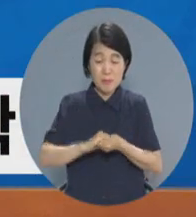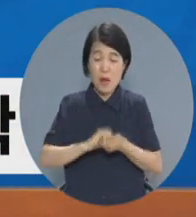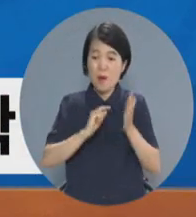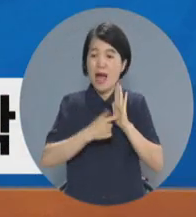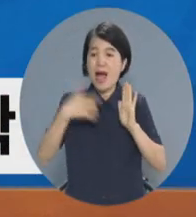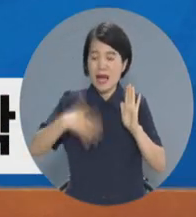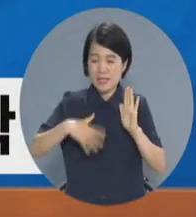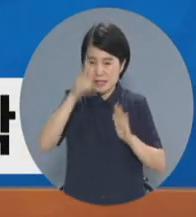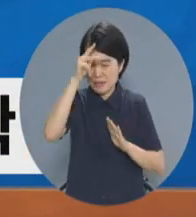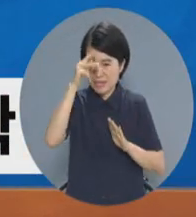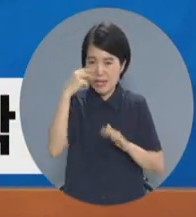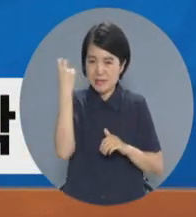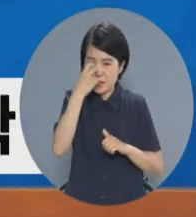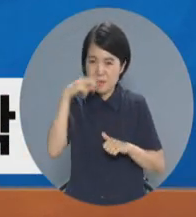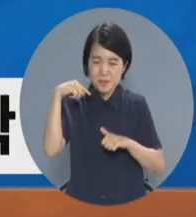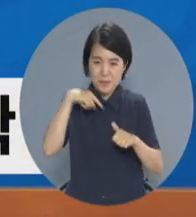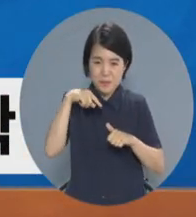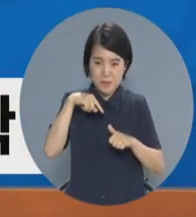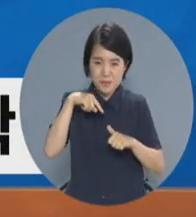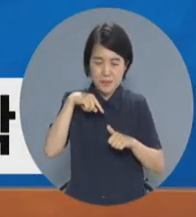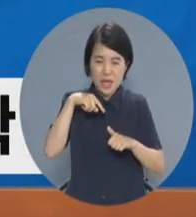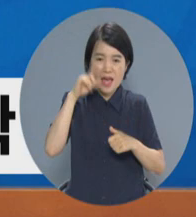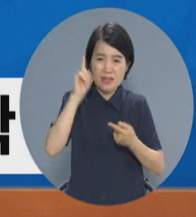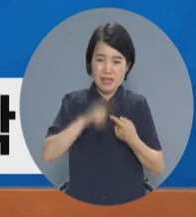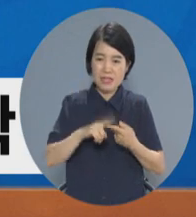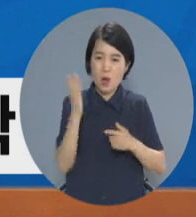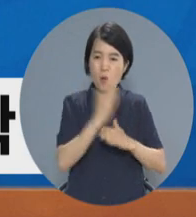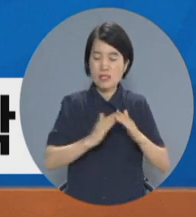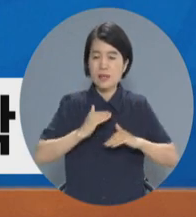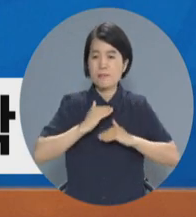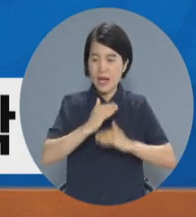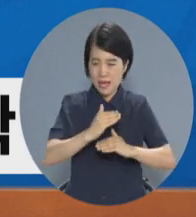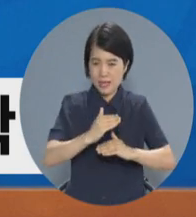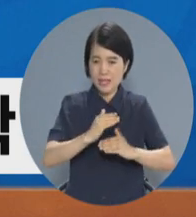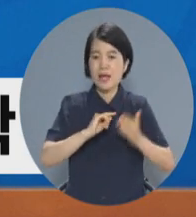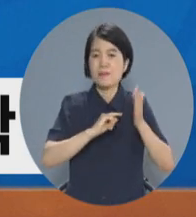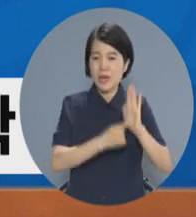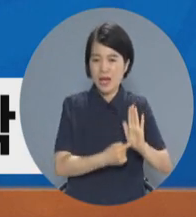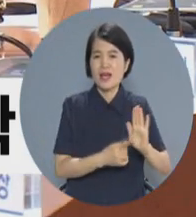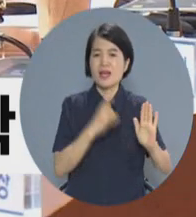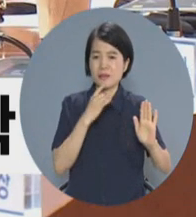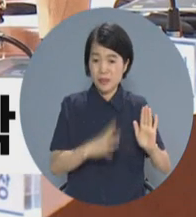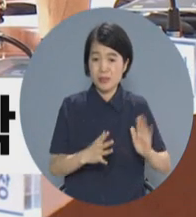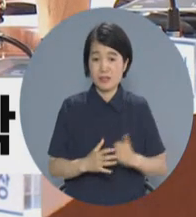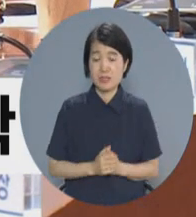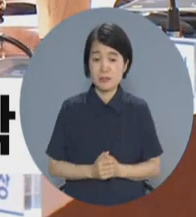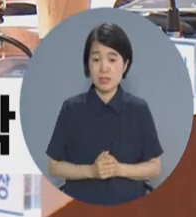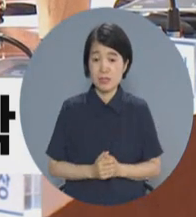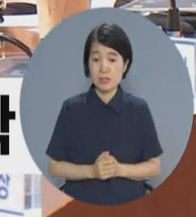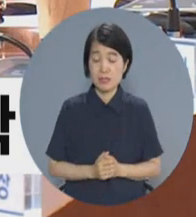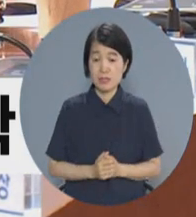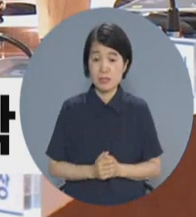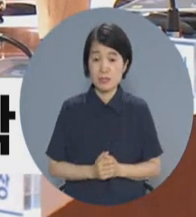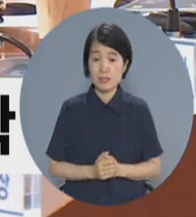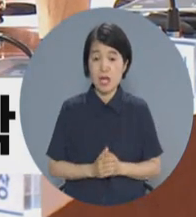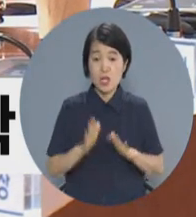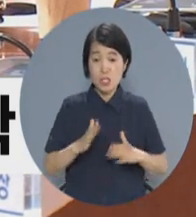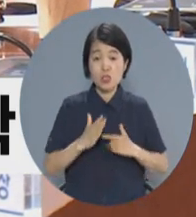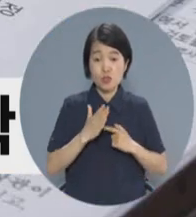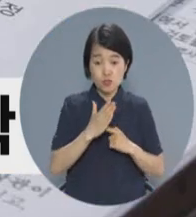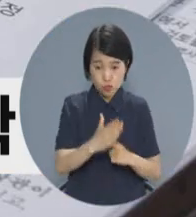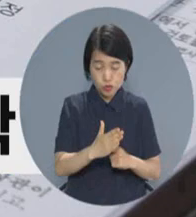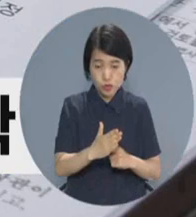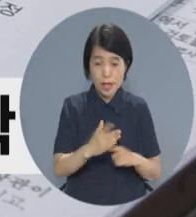비공식적으로 경찰을 지휘 감독했던 것을 공식 절차에 따라 행사하고자 함이라는 겁니다. 그러면서도 현재